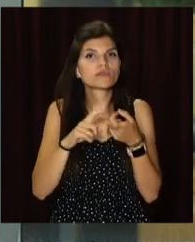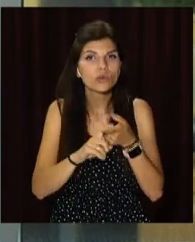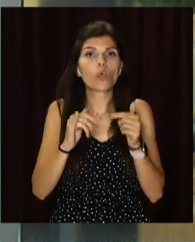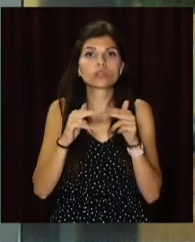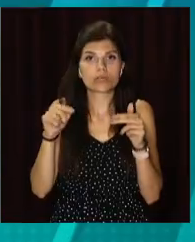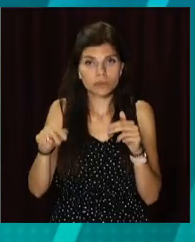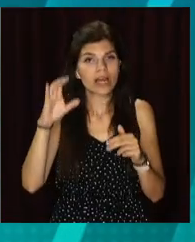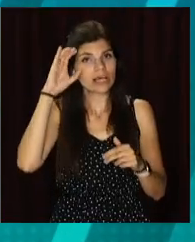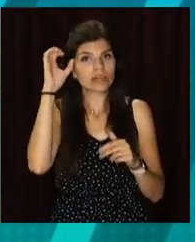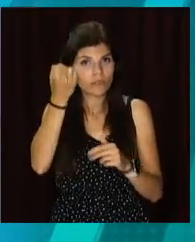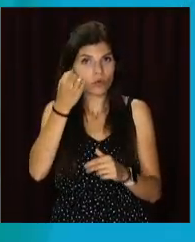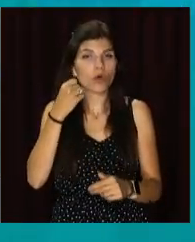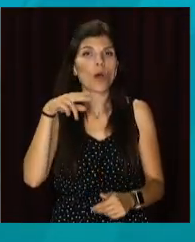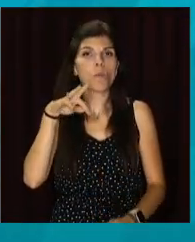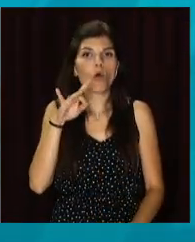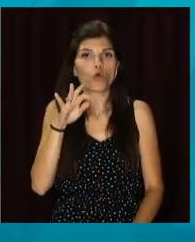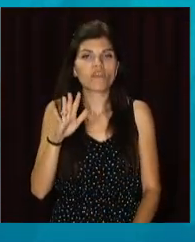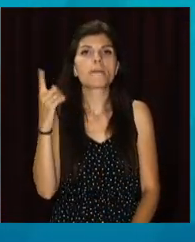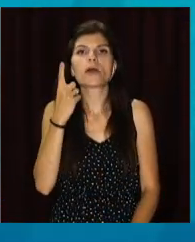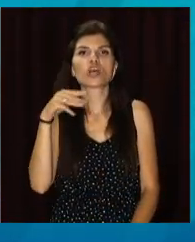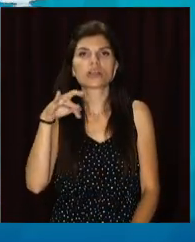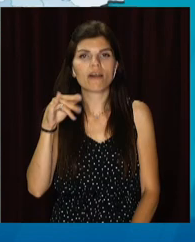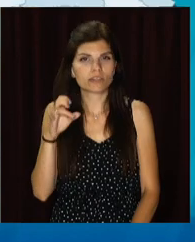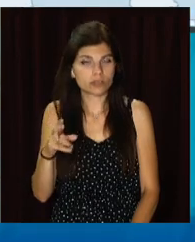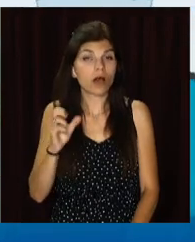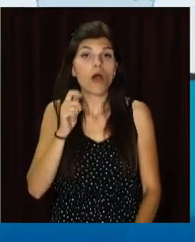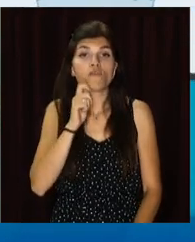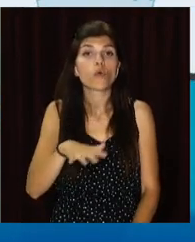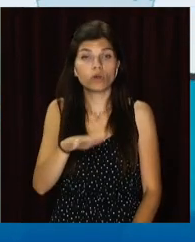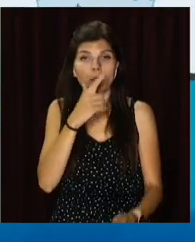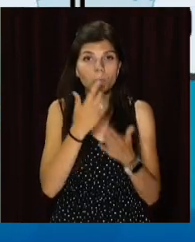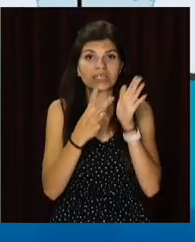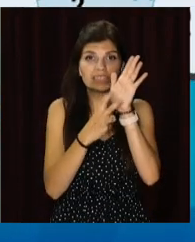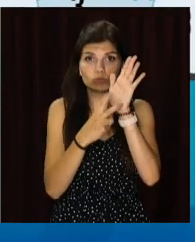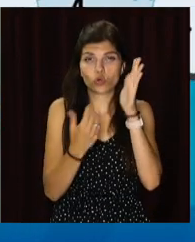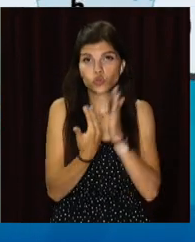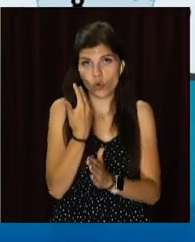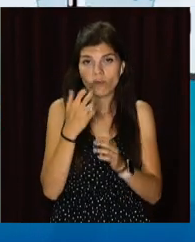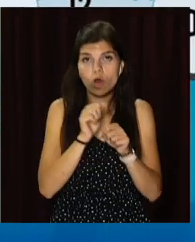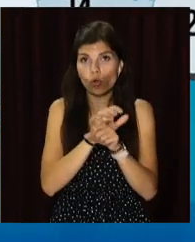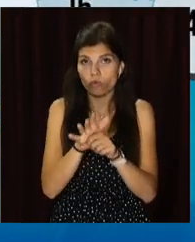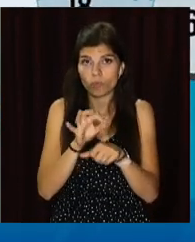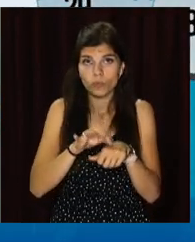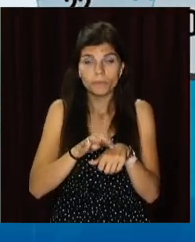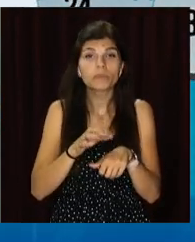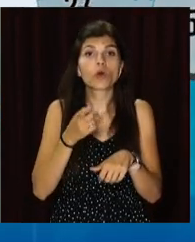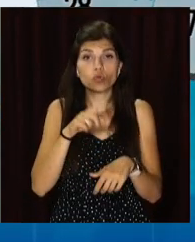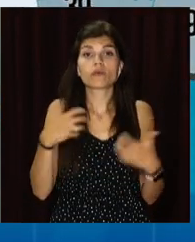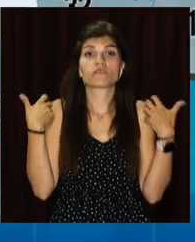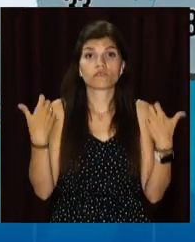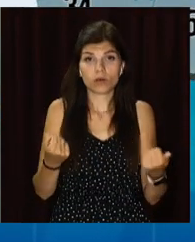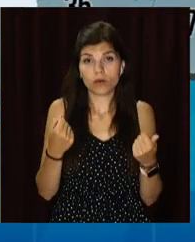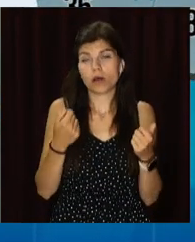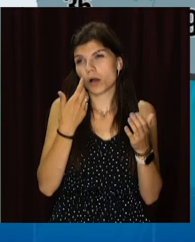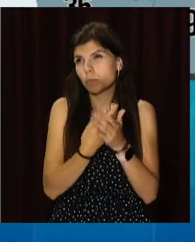у Дніпрі, Кривому Розі, Покрові та Першотравенську. А в Україні майже 700 нових хворих на ковід. У той же час подолали